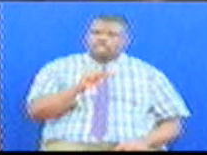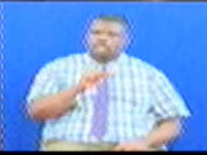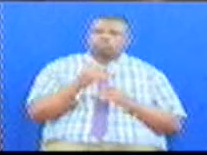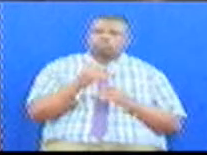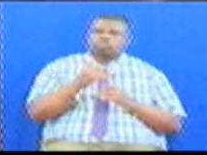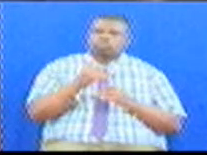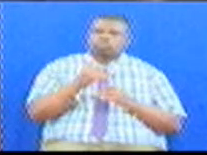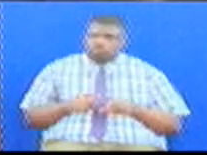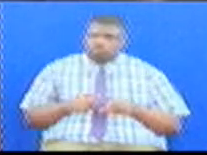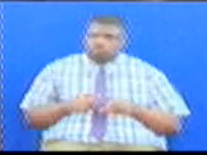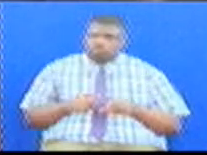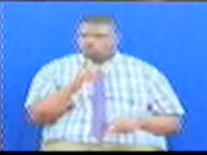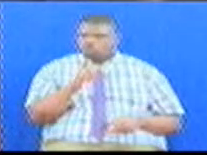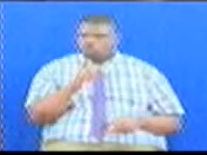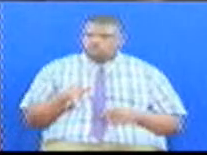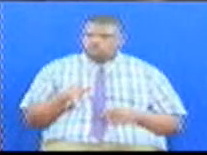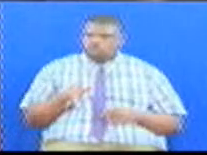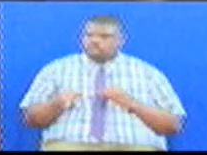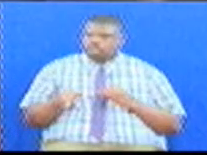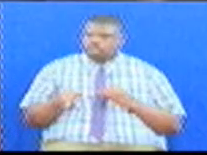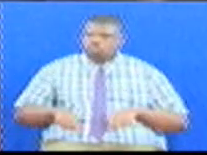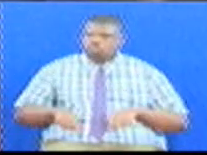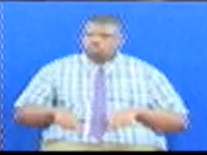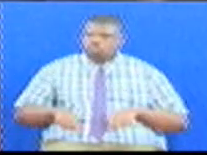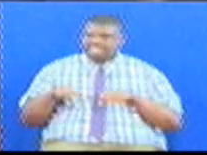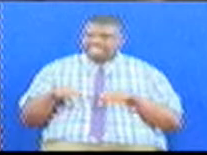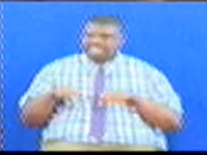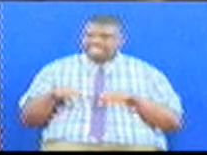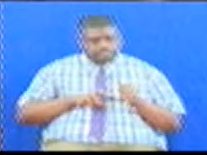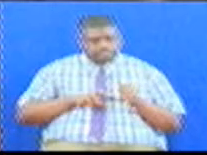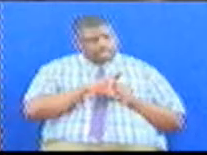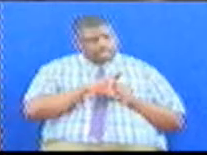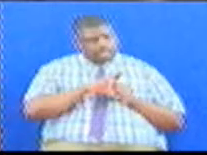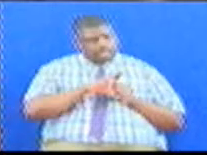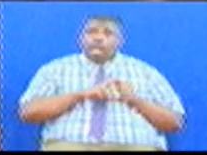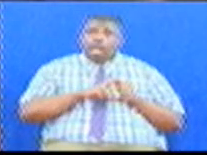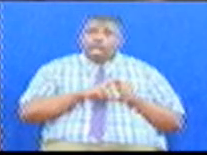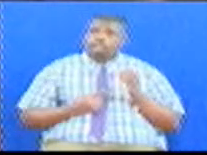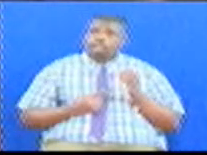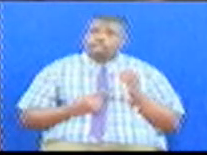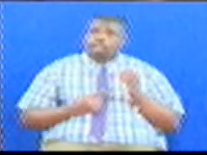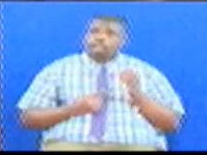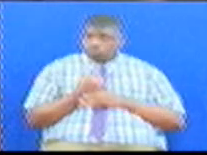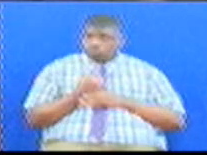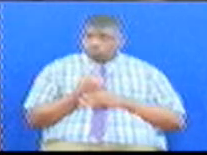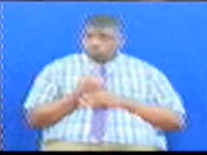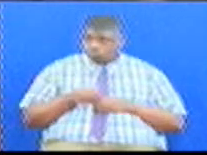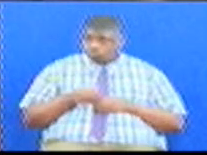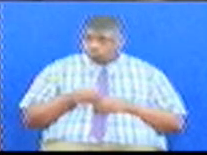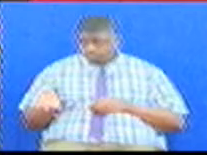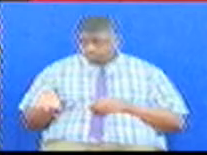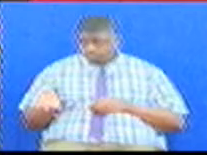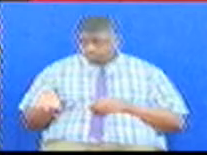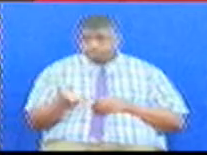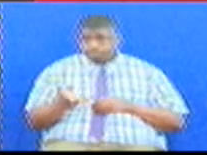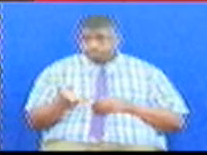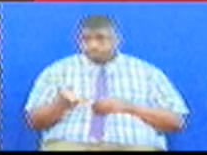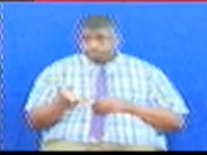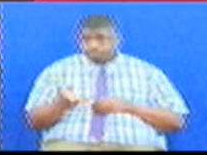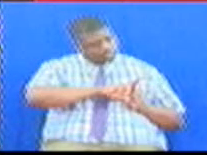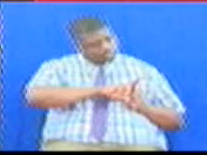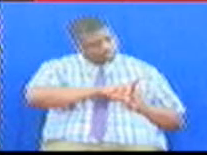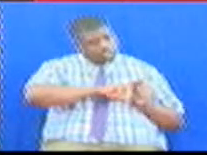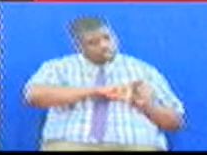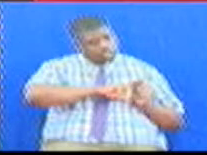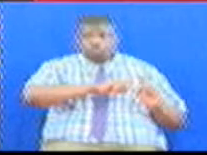wasio stahili kumiliki silaha. Kwa sababu kumejitokeza watu kupokezana na kurishishana silaha kinyume na